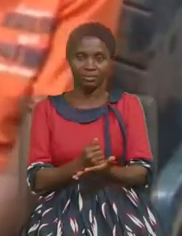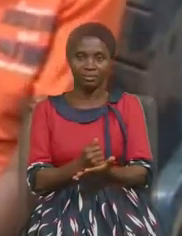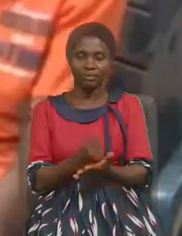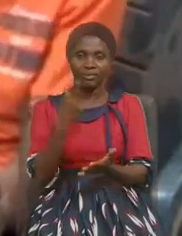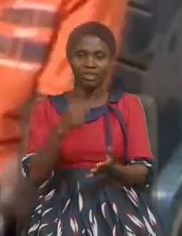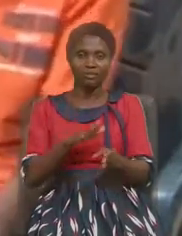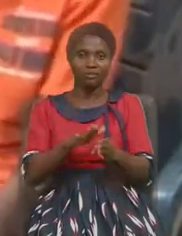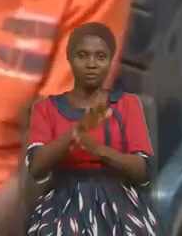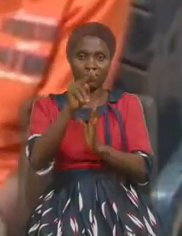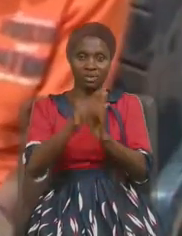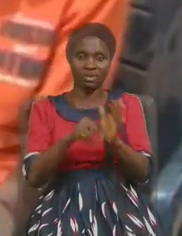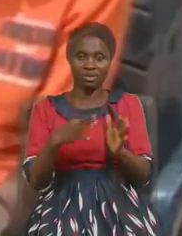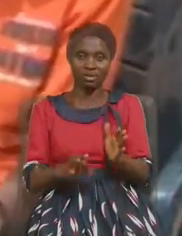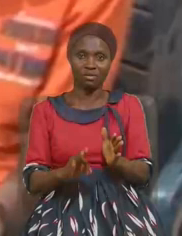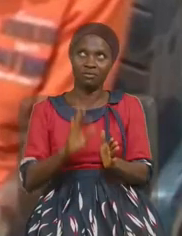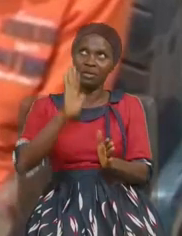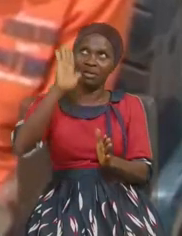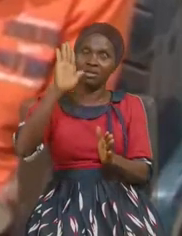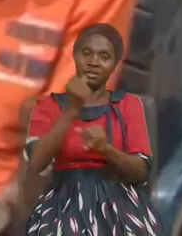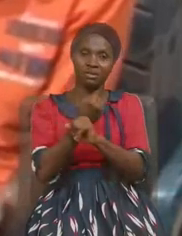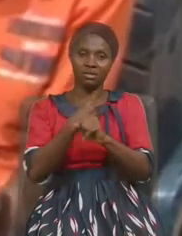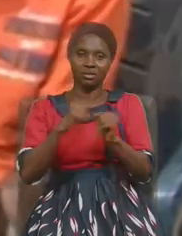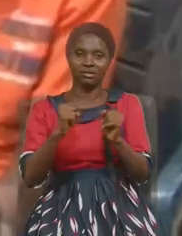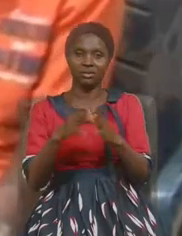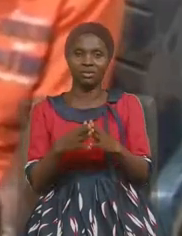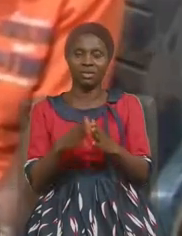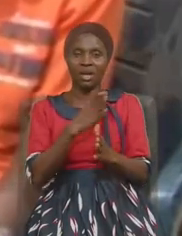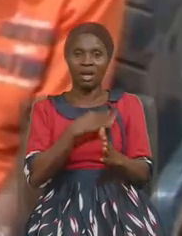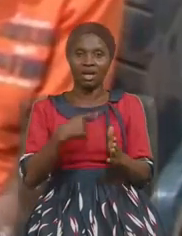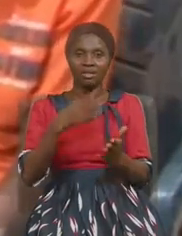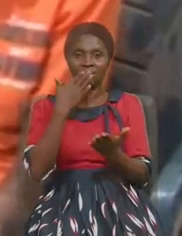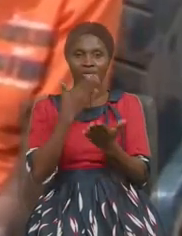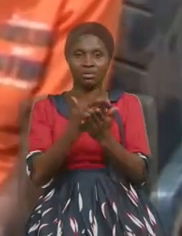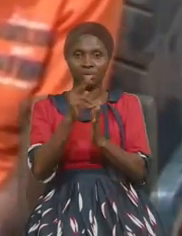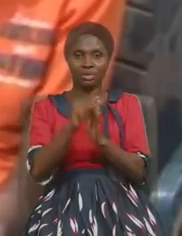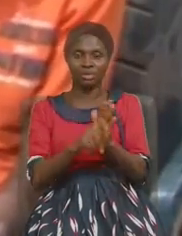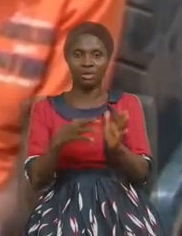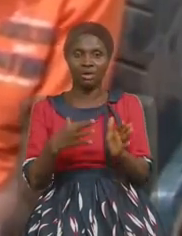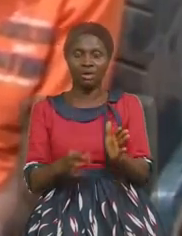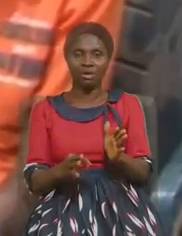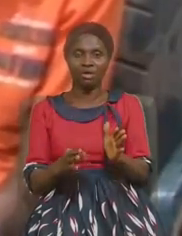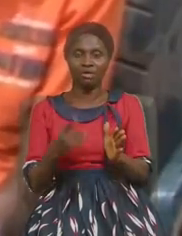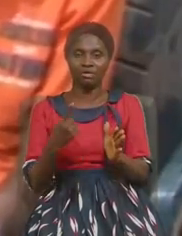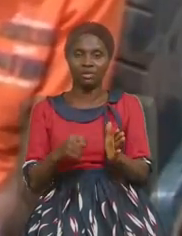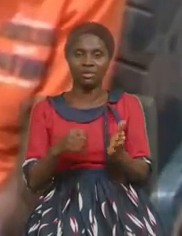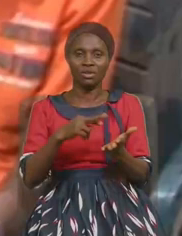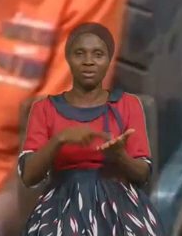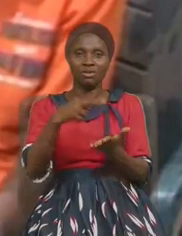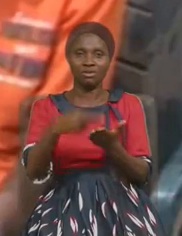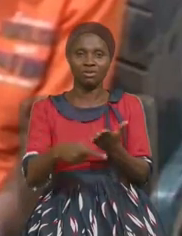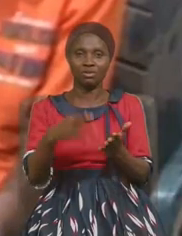plénitude de son salut et la bonté du résultat de